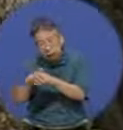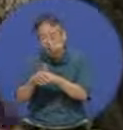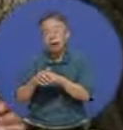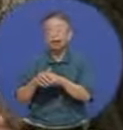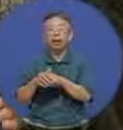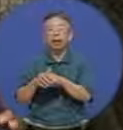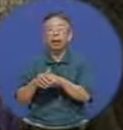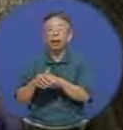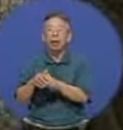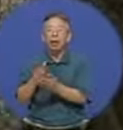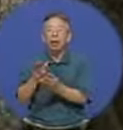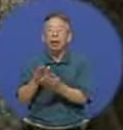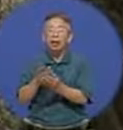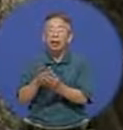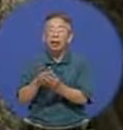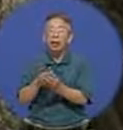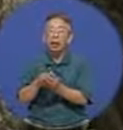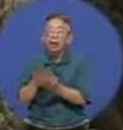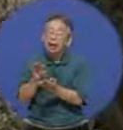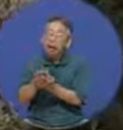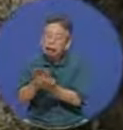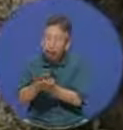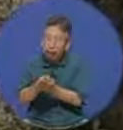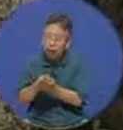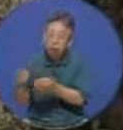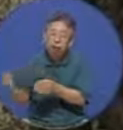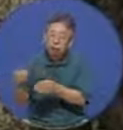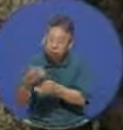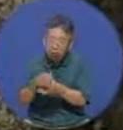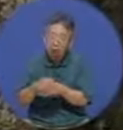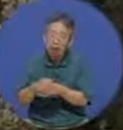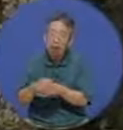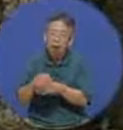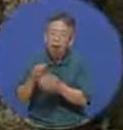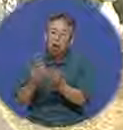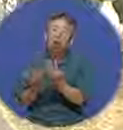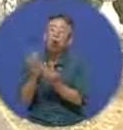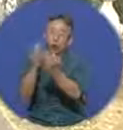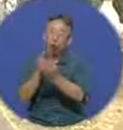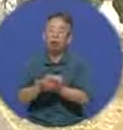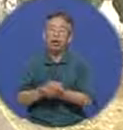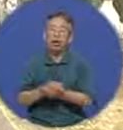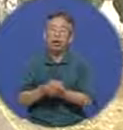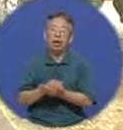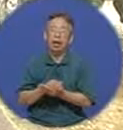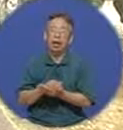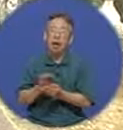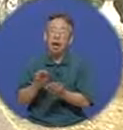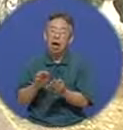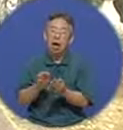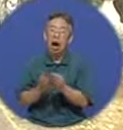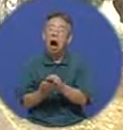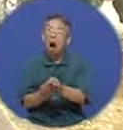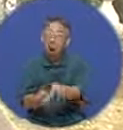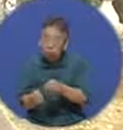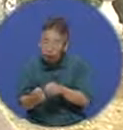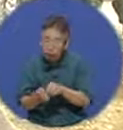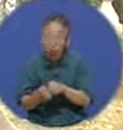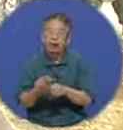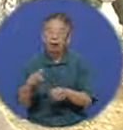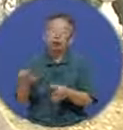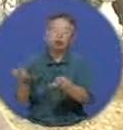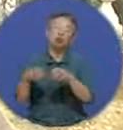の神様にあげる、海産物、昆布だとか、それから、アワビだとかね、そういうものがたくさん取れる